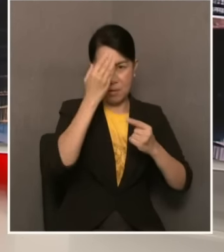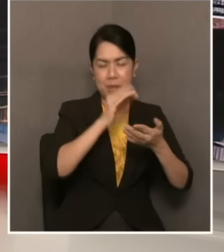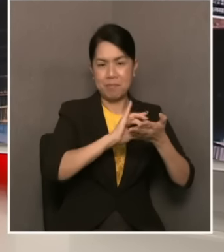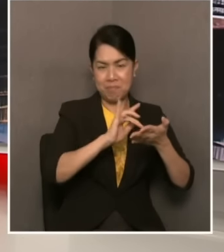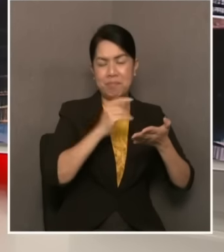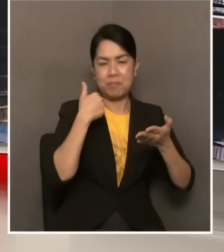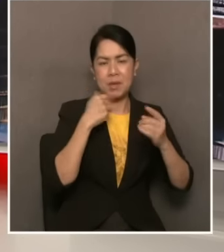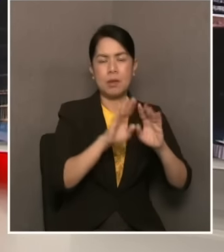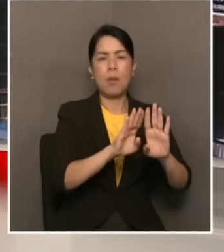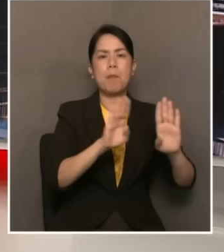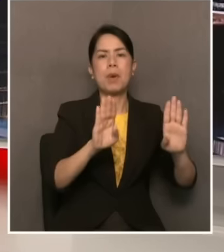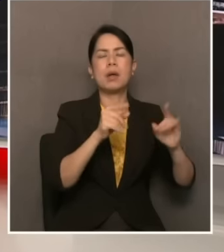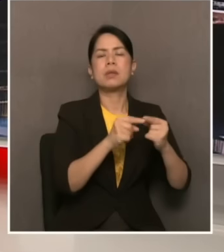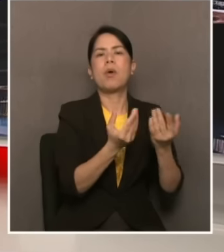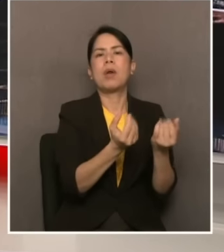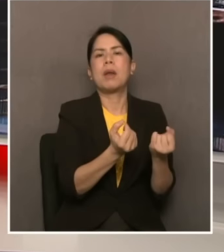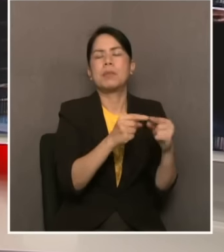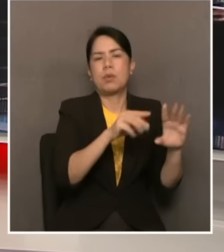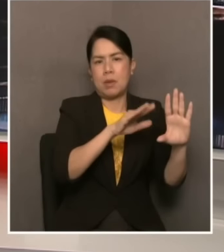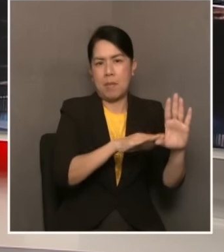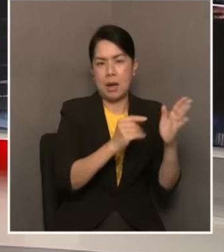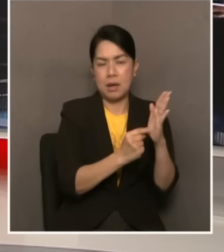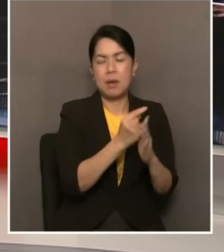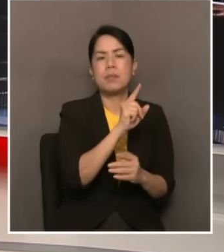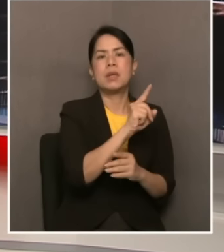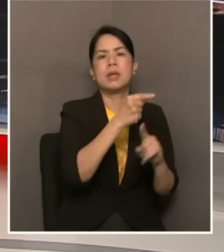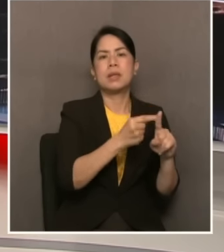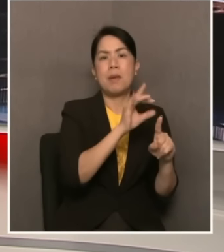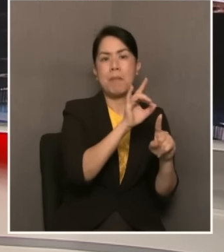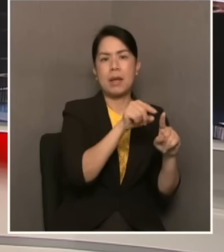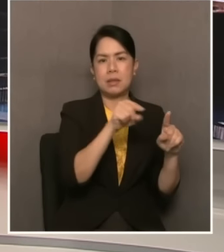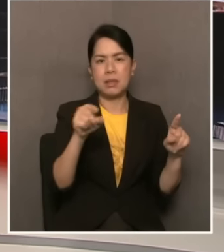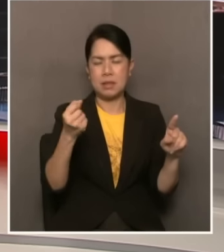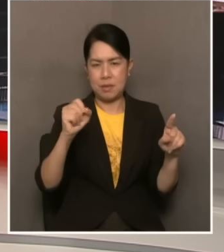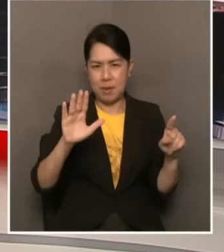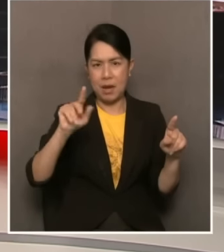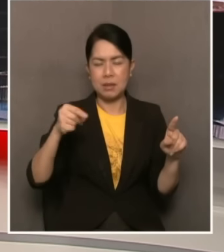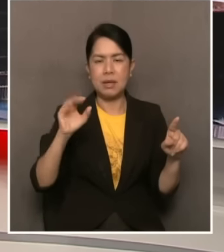กัยายน